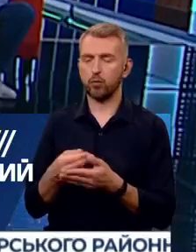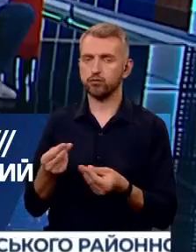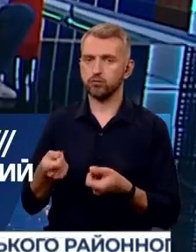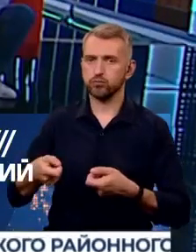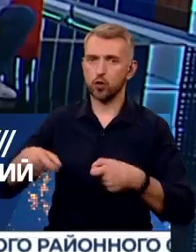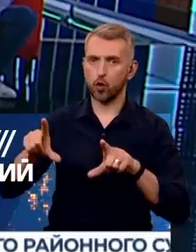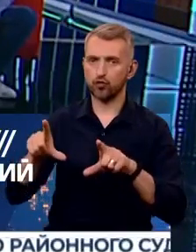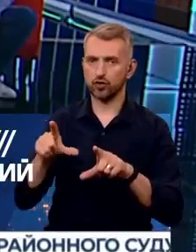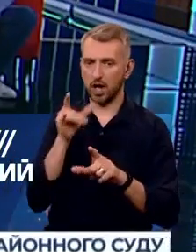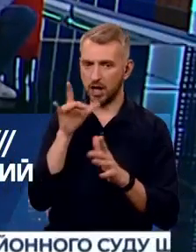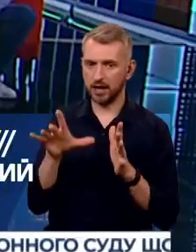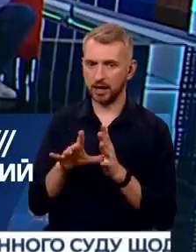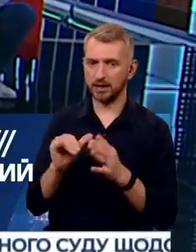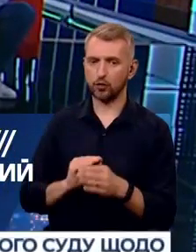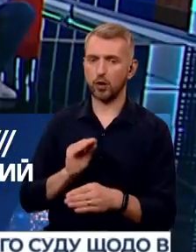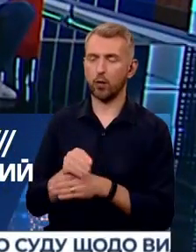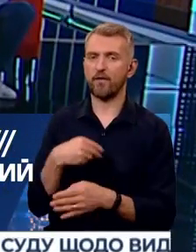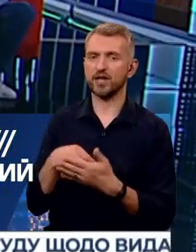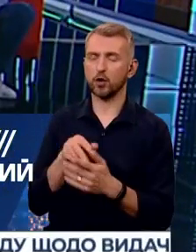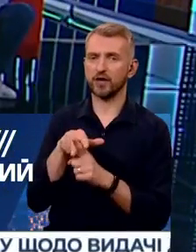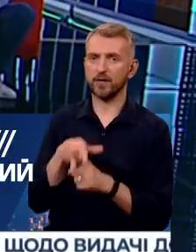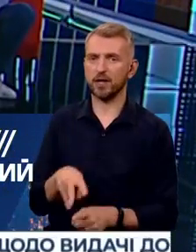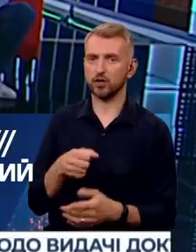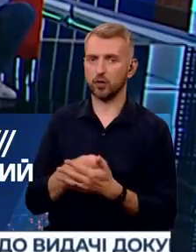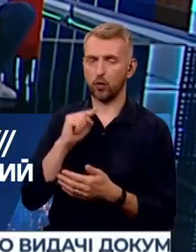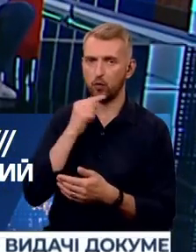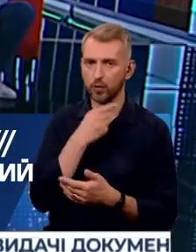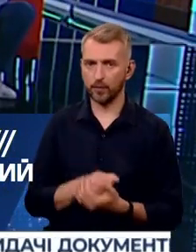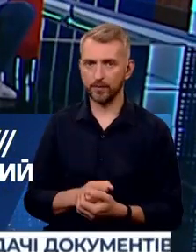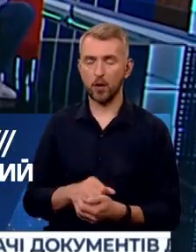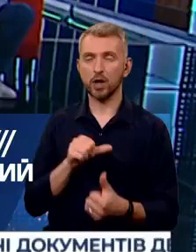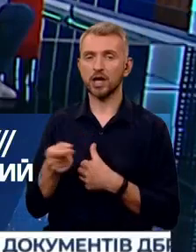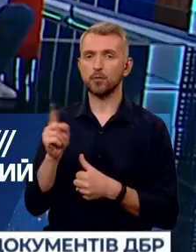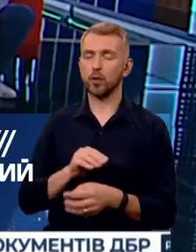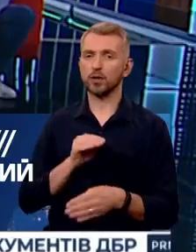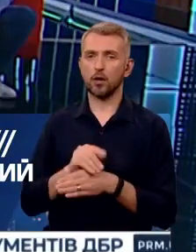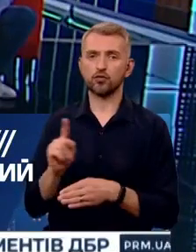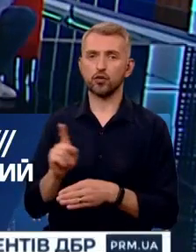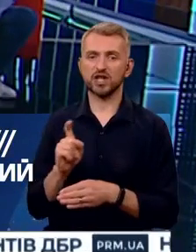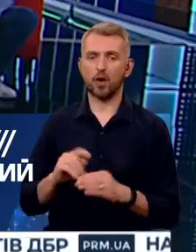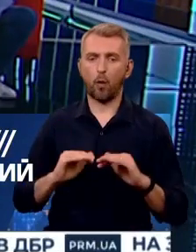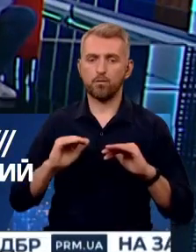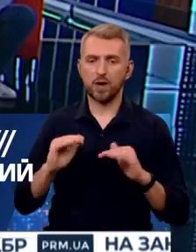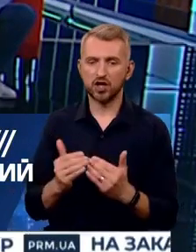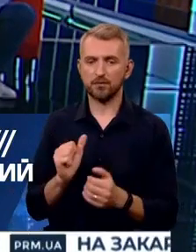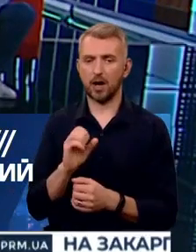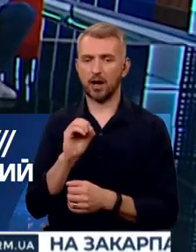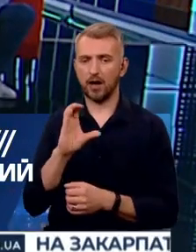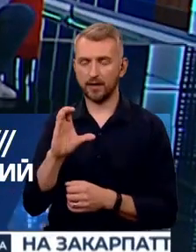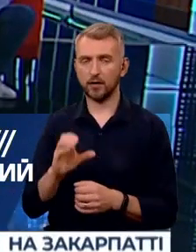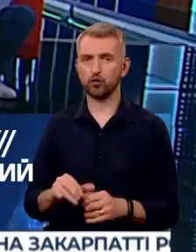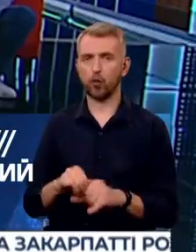подорожчання електрики і додаткове фінансове навантаження до економіки. Окрім того, додають, що з обмеженням АЕС зросте